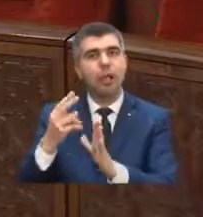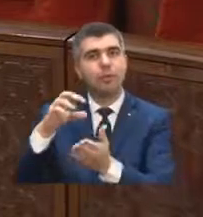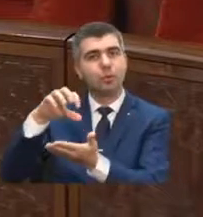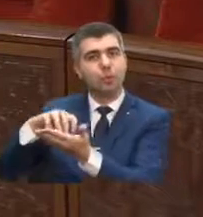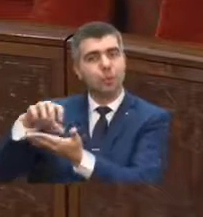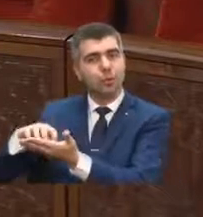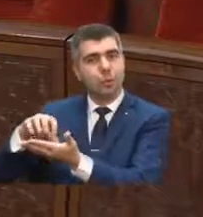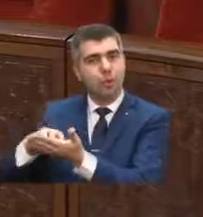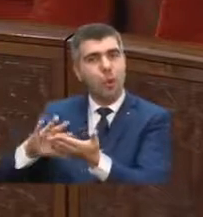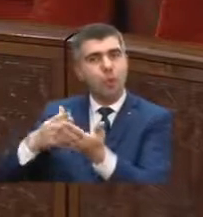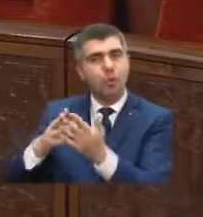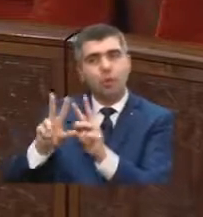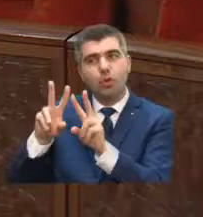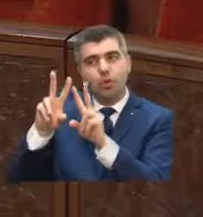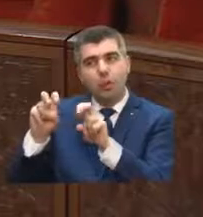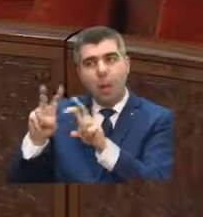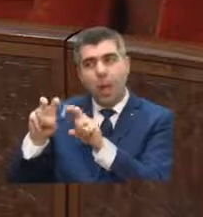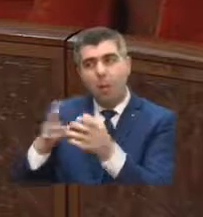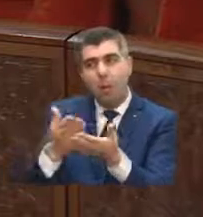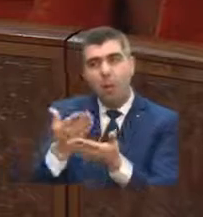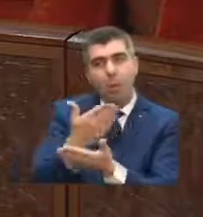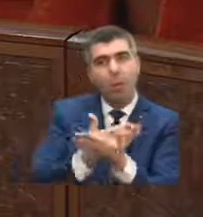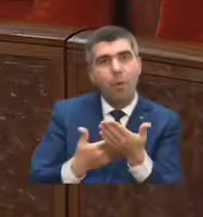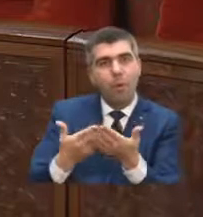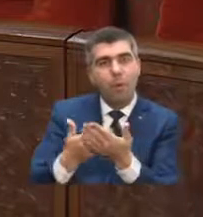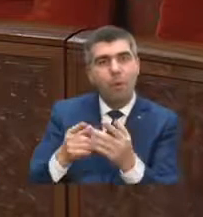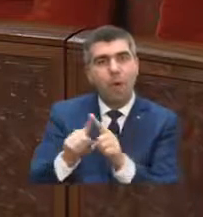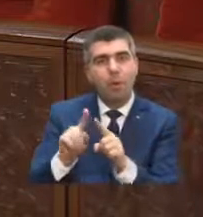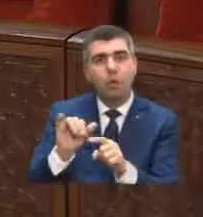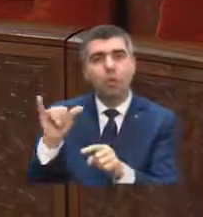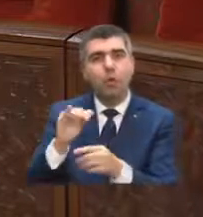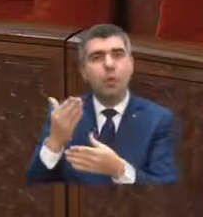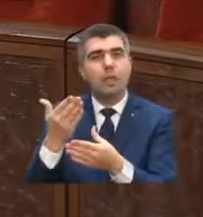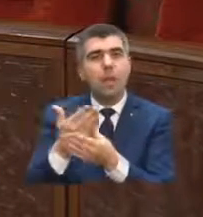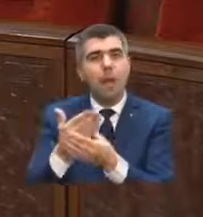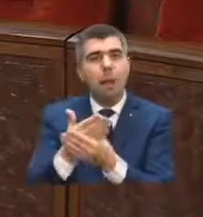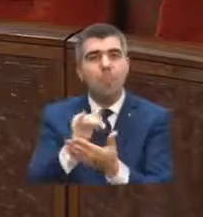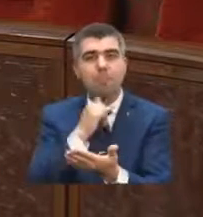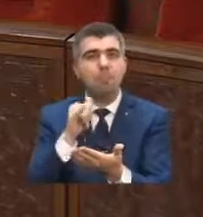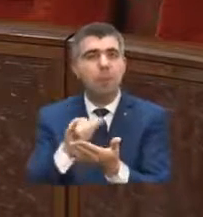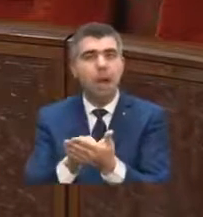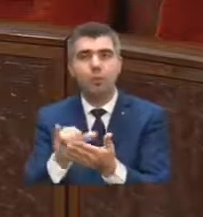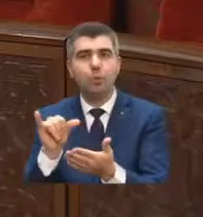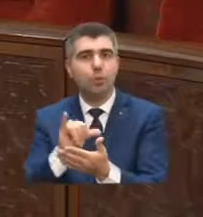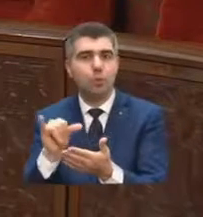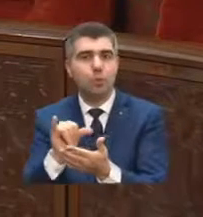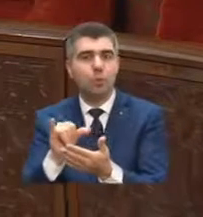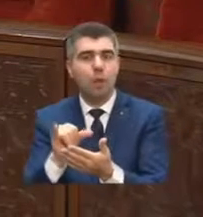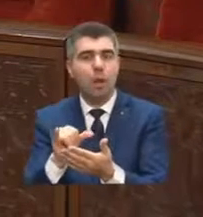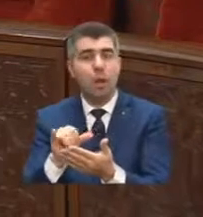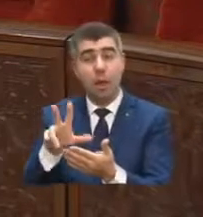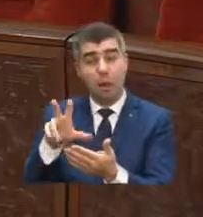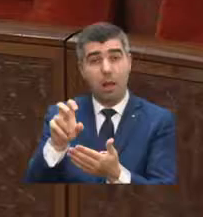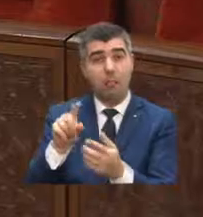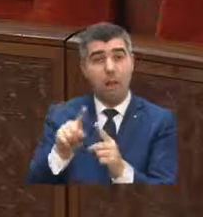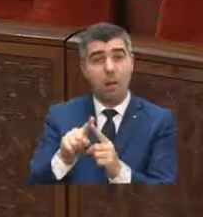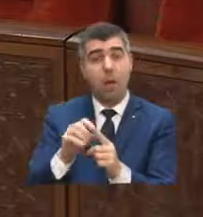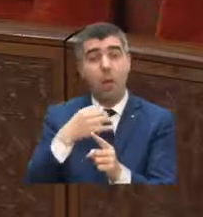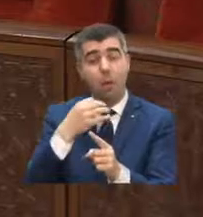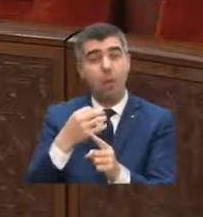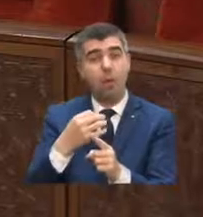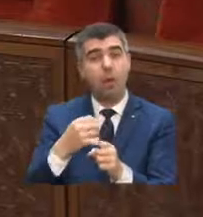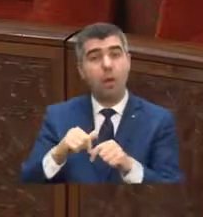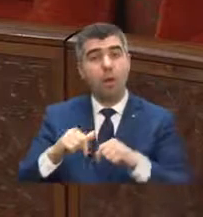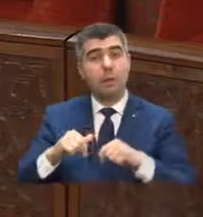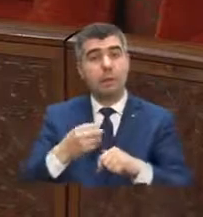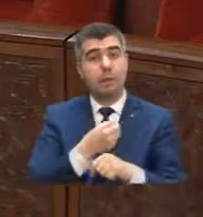على هذه المعطيات هو اللي كيخلينا ما نبقاوش نقولوا شنو هذا السبب وهذا السبب. سبب الوفاه ماشي بسرعه يمكن الانسان يتكلم عليه، كيدار واحد لوديت كلينيك